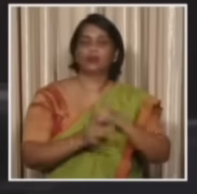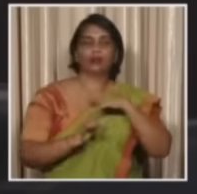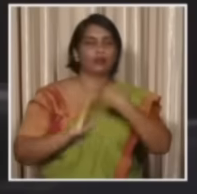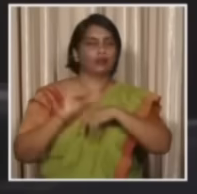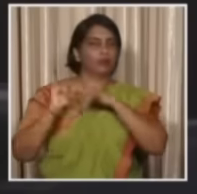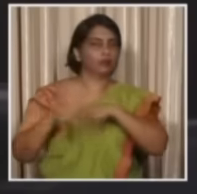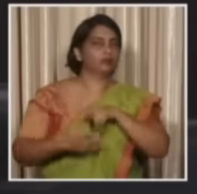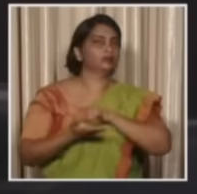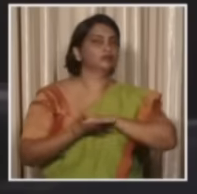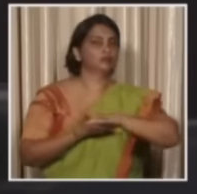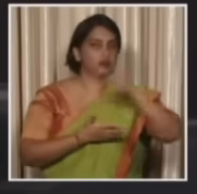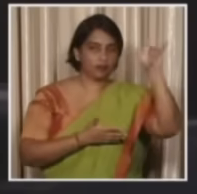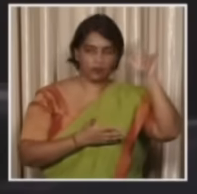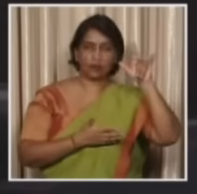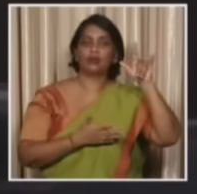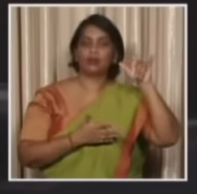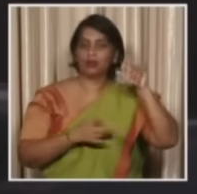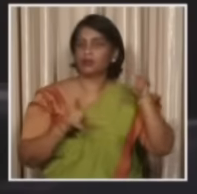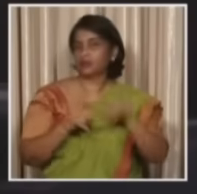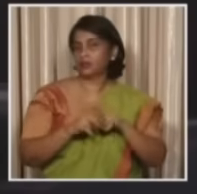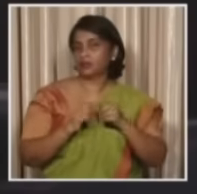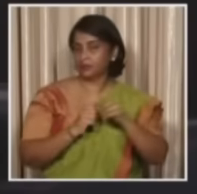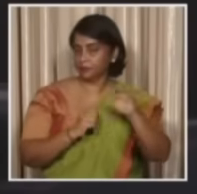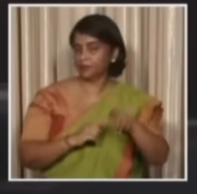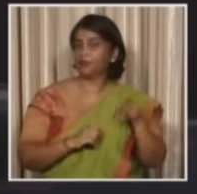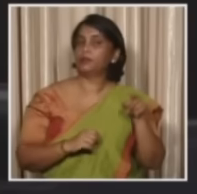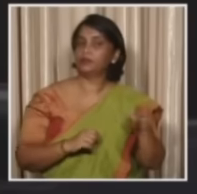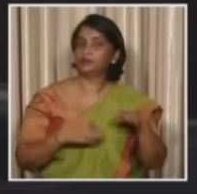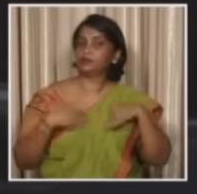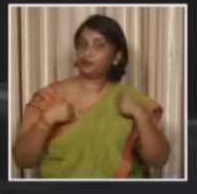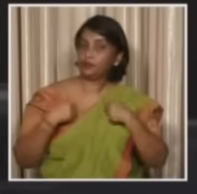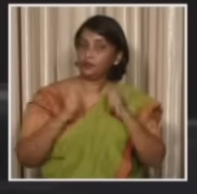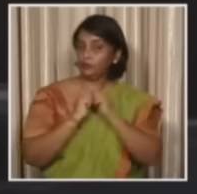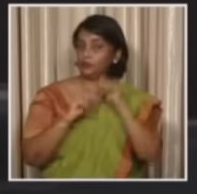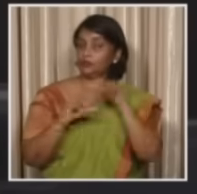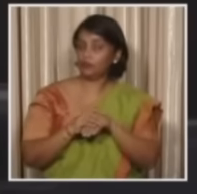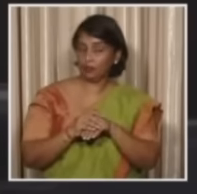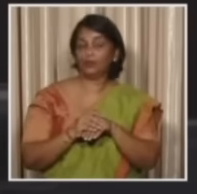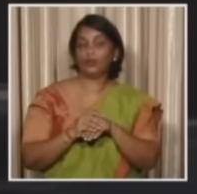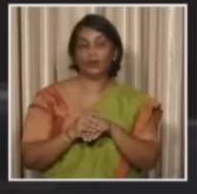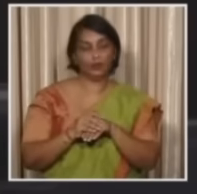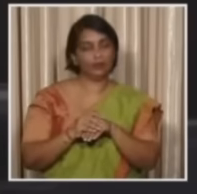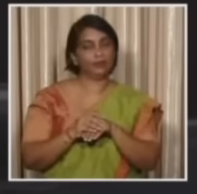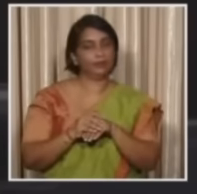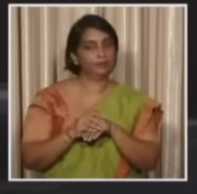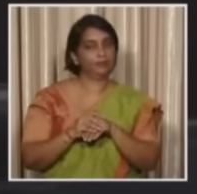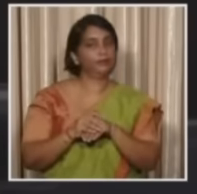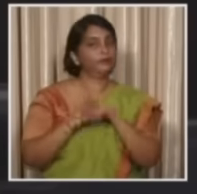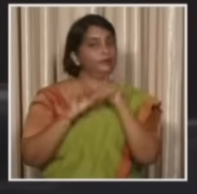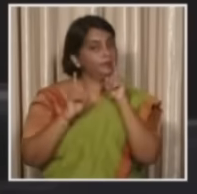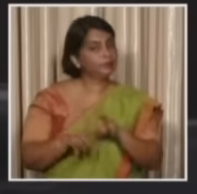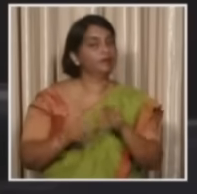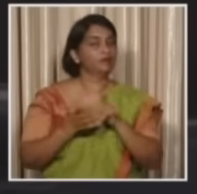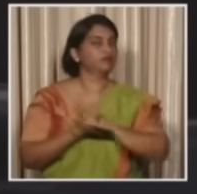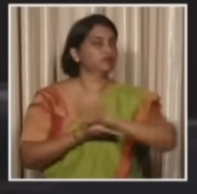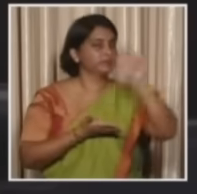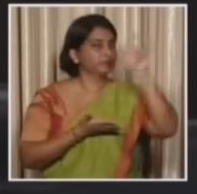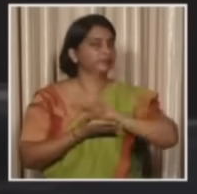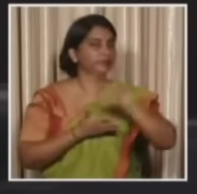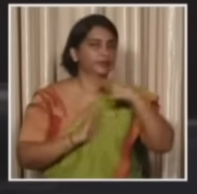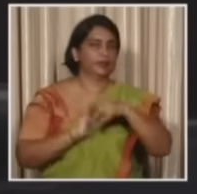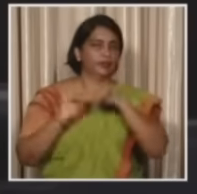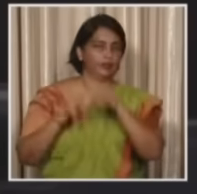ගියා. රට දාලා යන තත්ත්වයට පත් වුණා. සෞඛ්‍ය සේවයේ නිලධාරීන් ඒගොල්ලෝ පවා රට දාලා